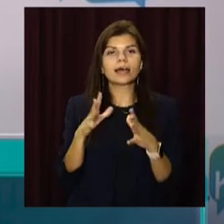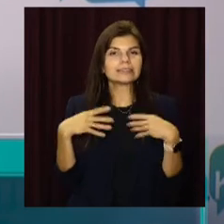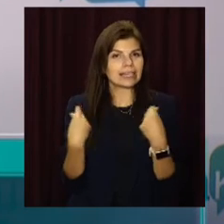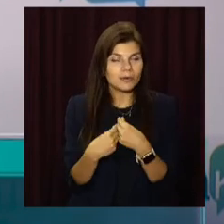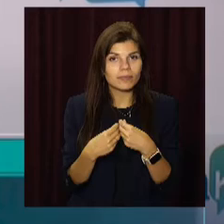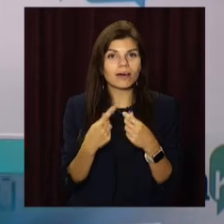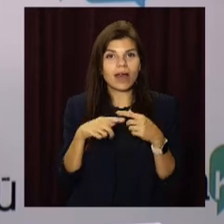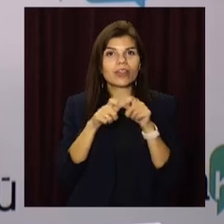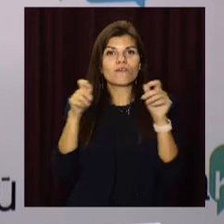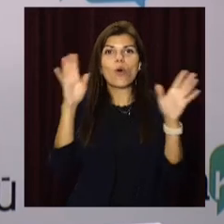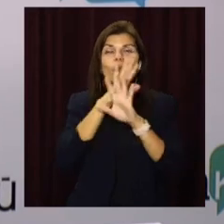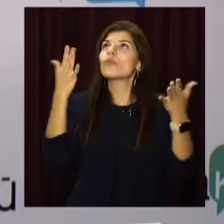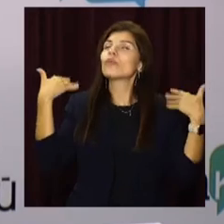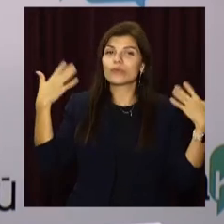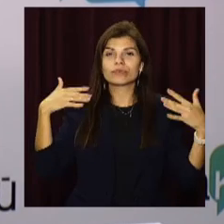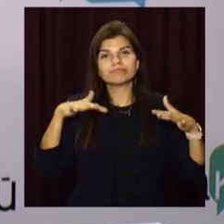теж було на відкритому повітрі.